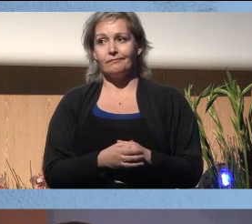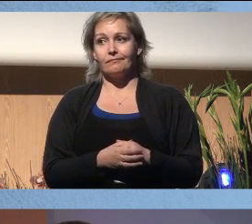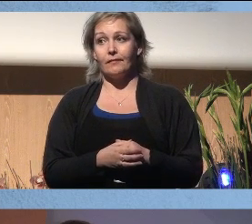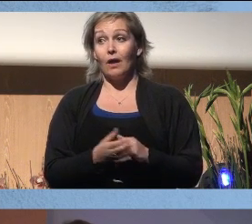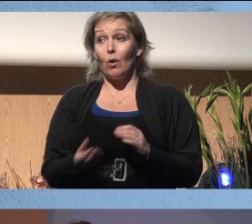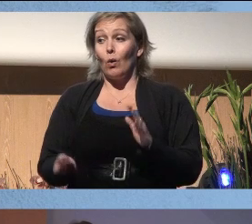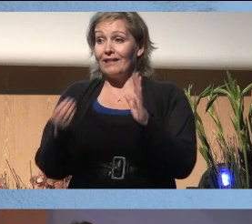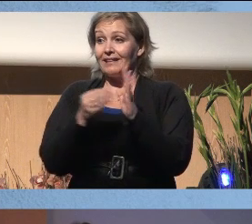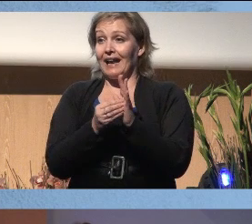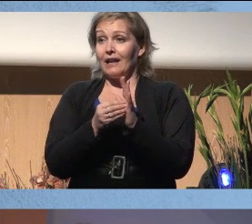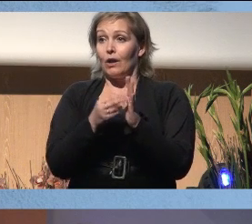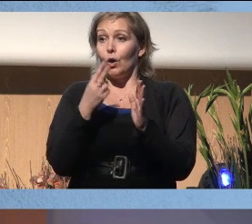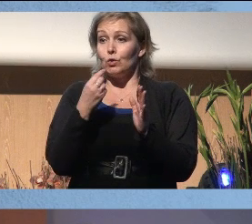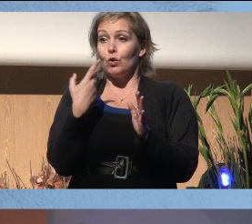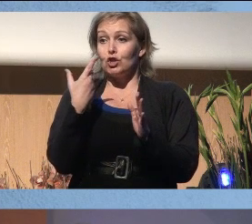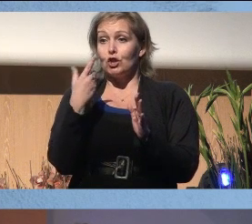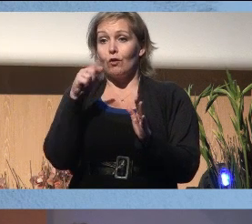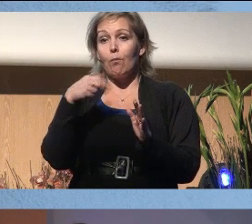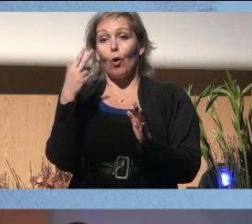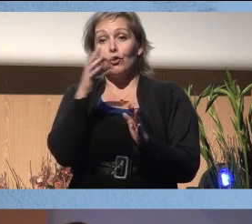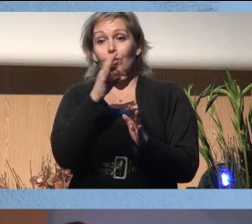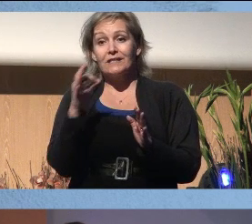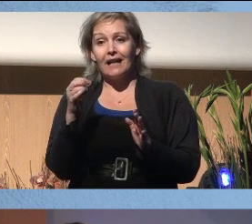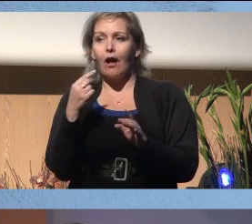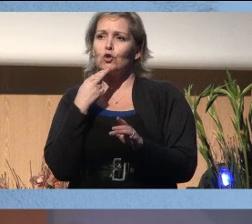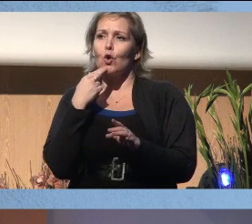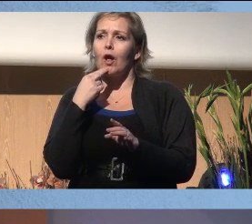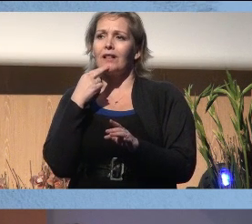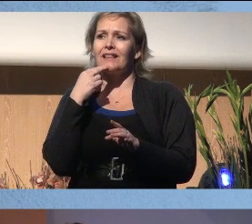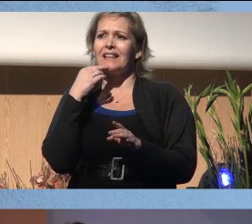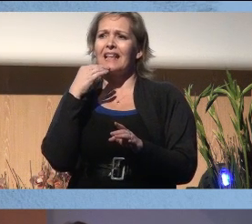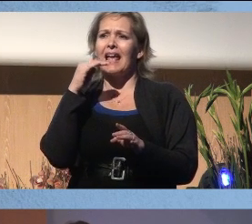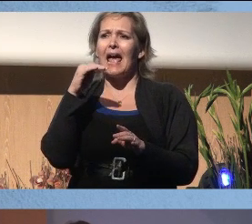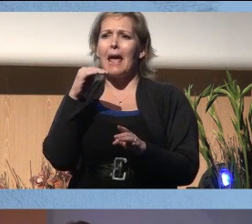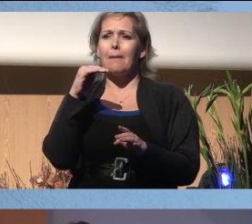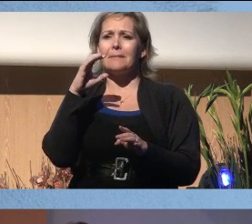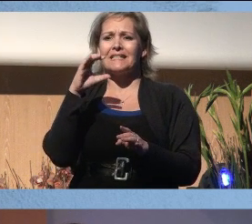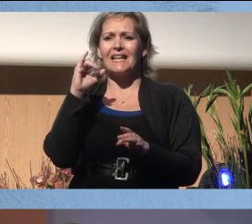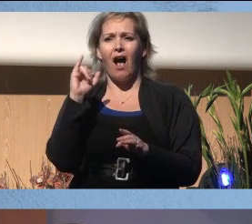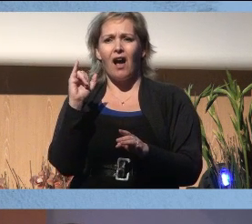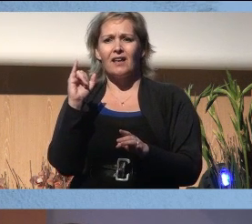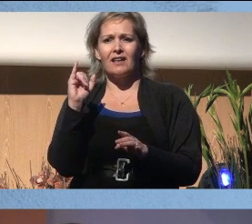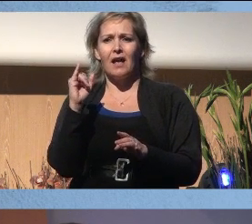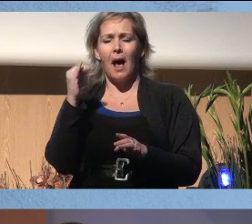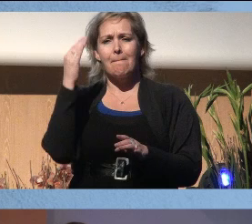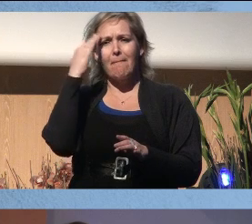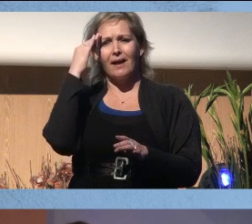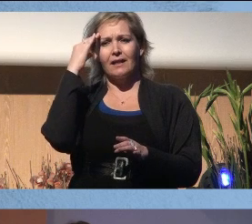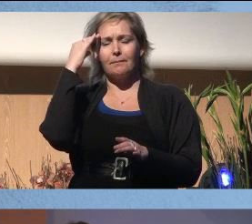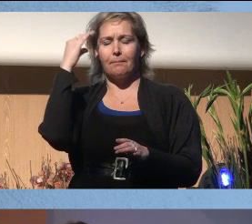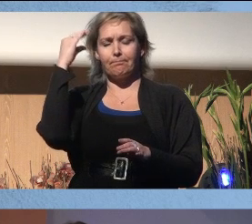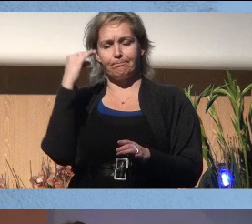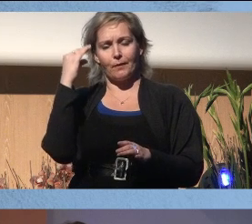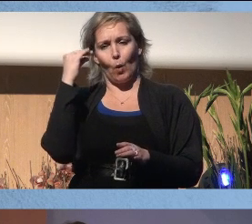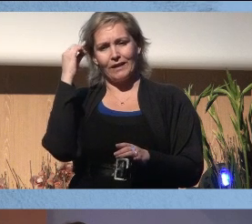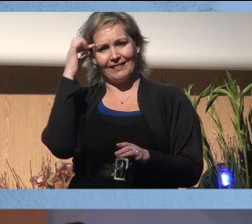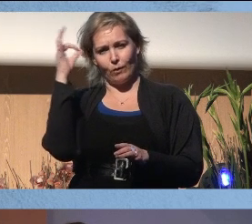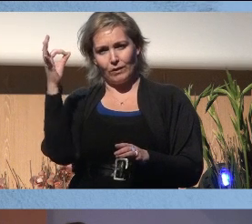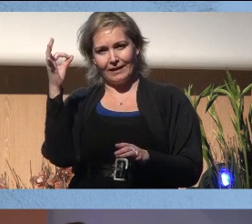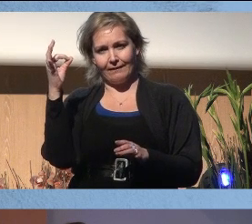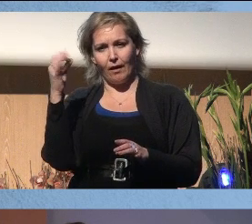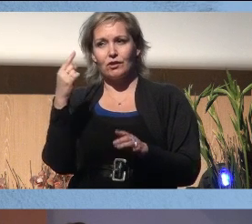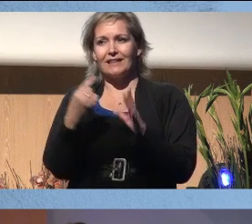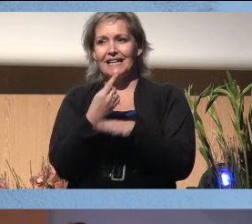I tillegg så hadde 27,8% en såkalt MCI, Minor Cognitive Impairment, altså